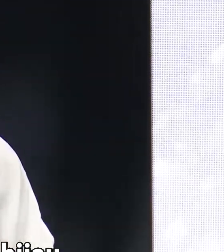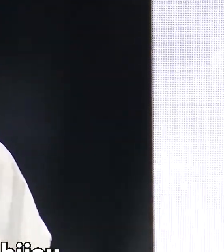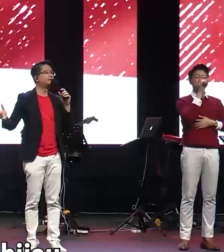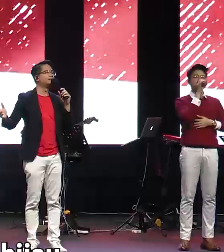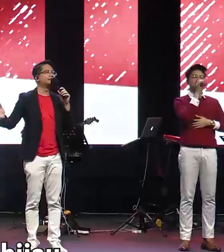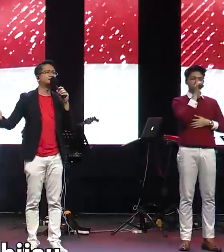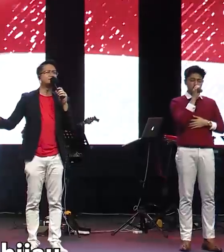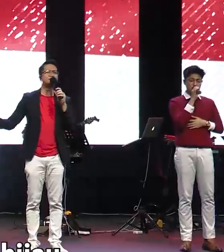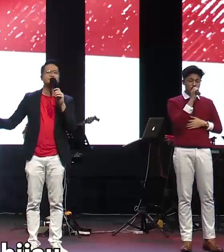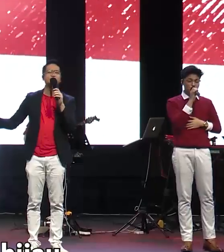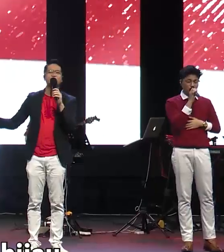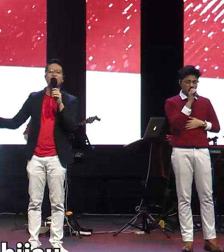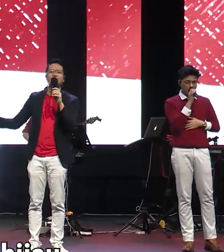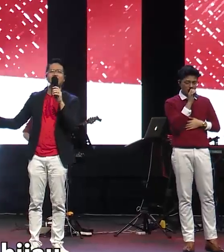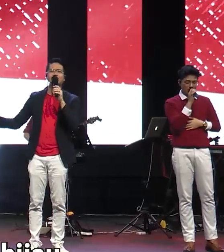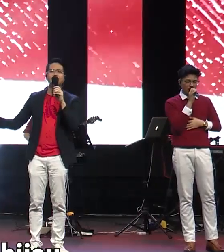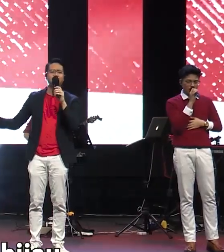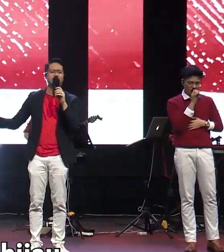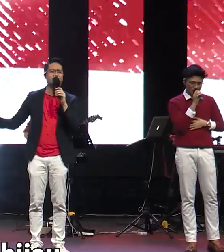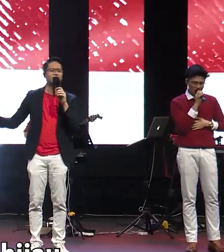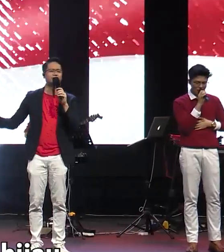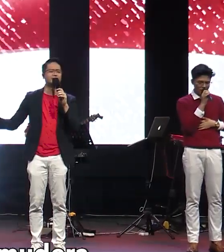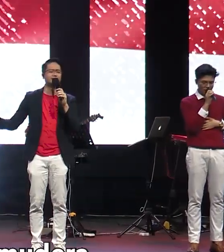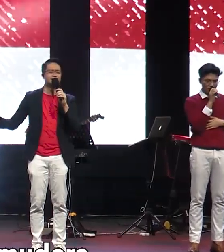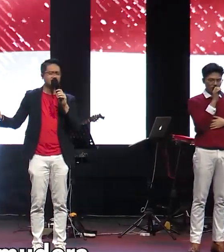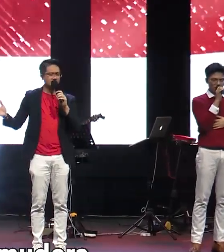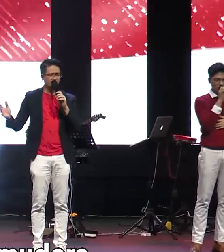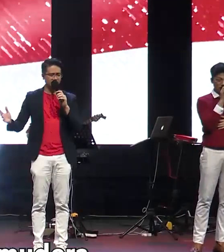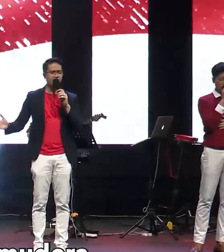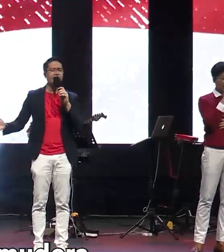Negeri yang subur dan hijau,